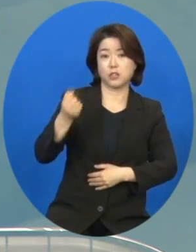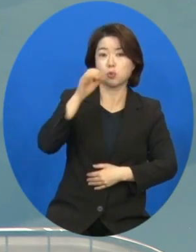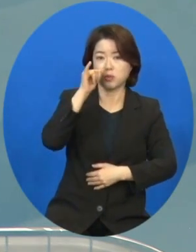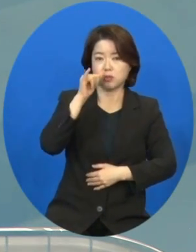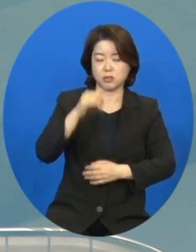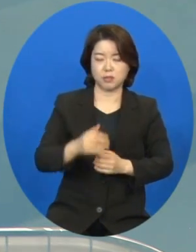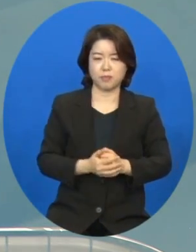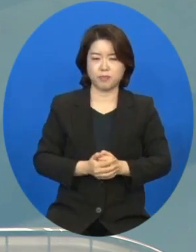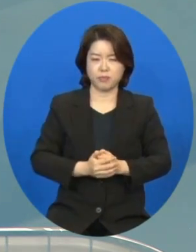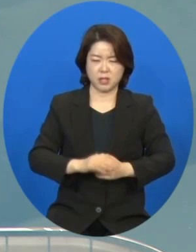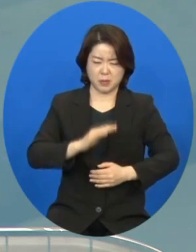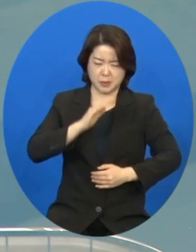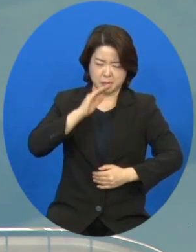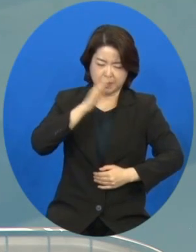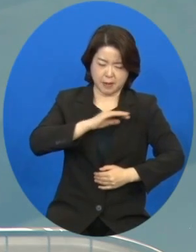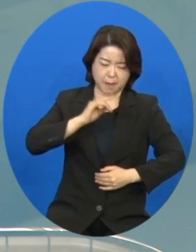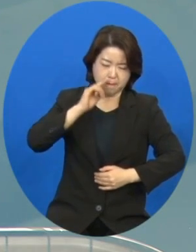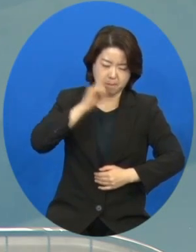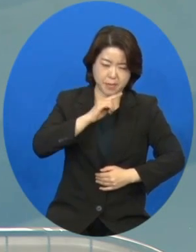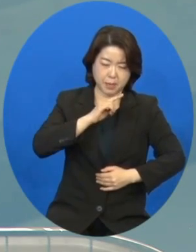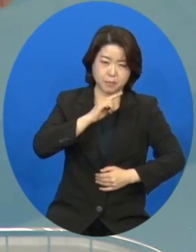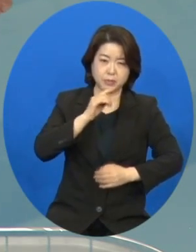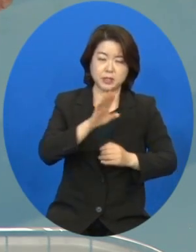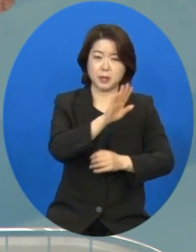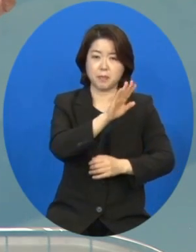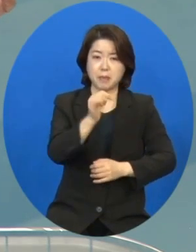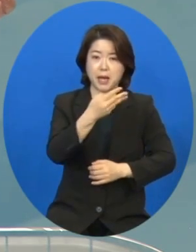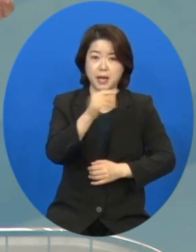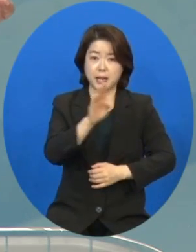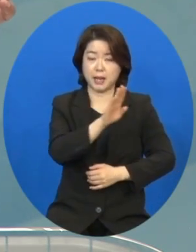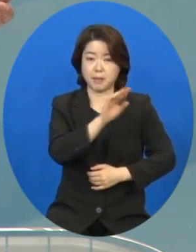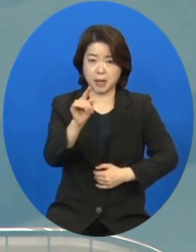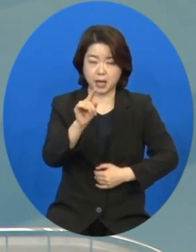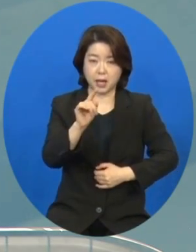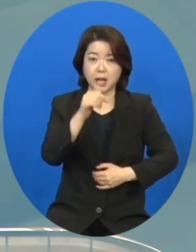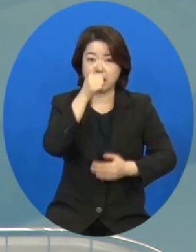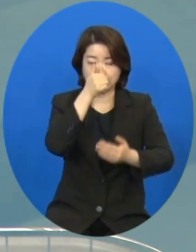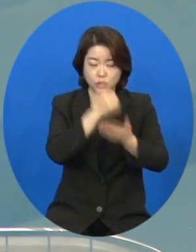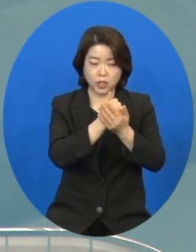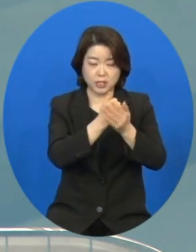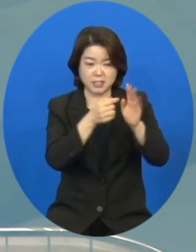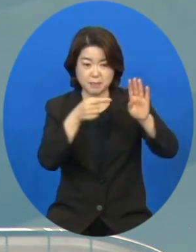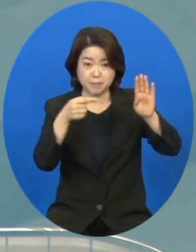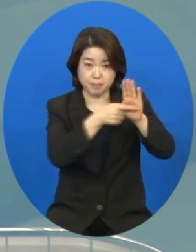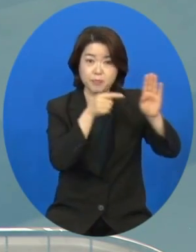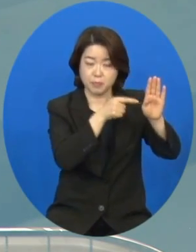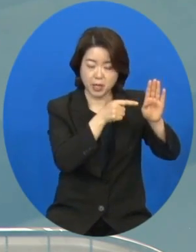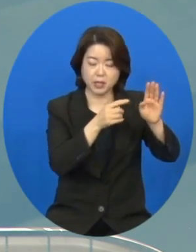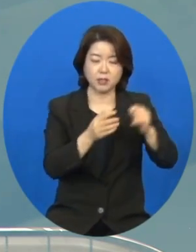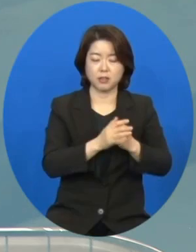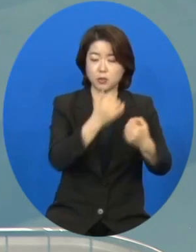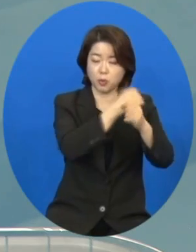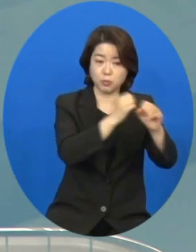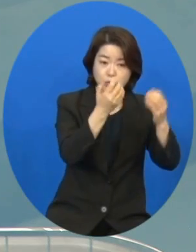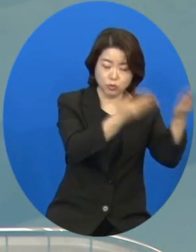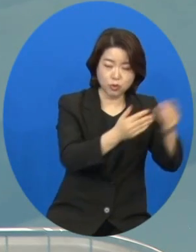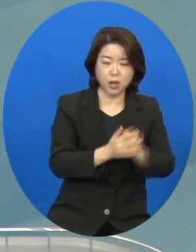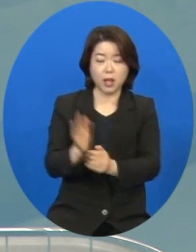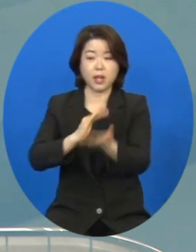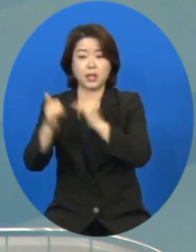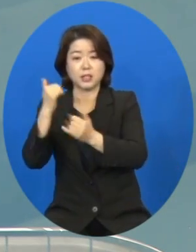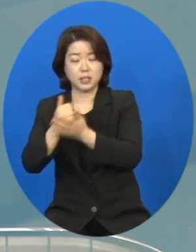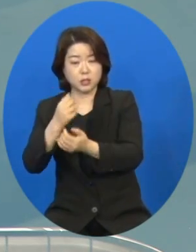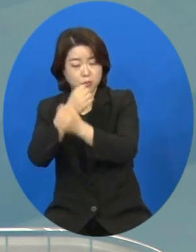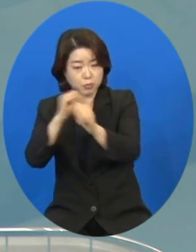강도 바라바를 대신 풀어주려냐, 아니면 예수를 풀어주려냐, 이렇게까지